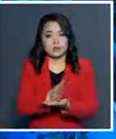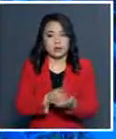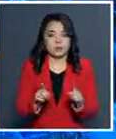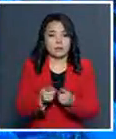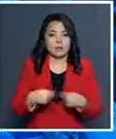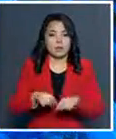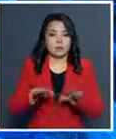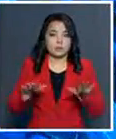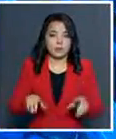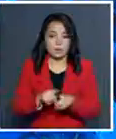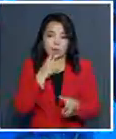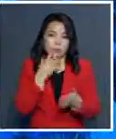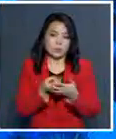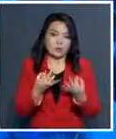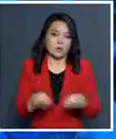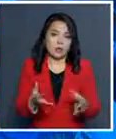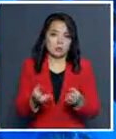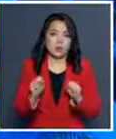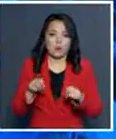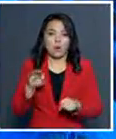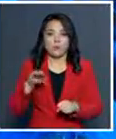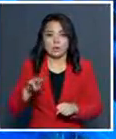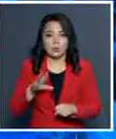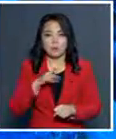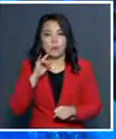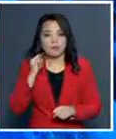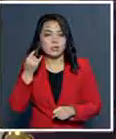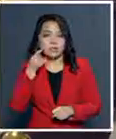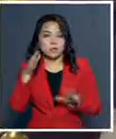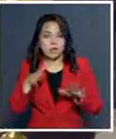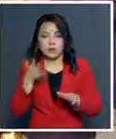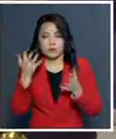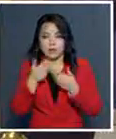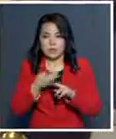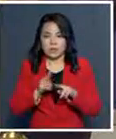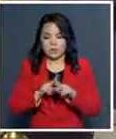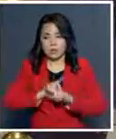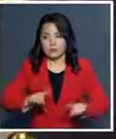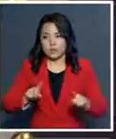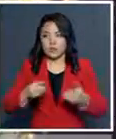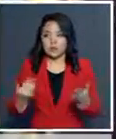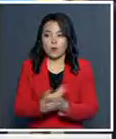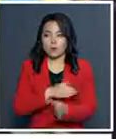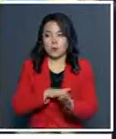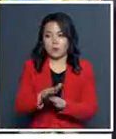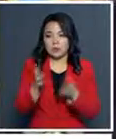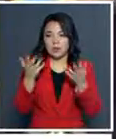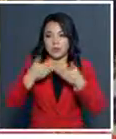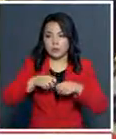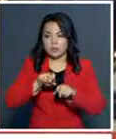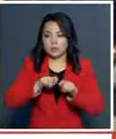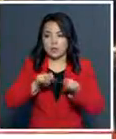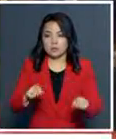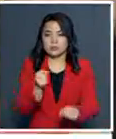мамандарының қатысуынсыз өз бетінше ала алады. Open Павлодар цифрлық қызметтер орталығының жұмысы толық автоматтандырылған. Осы жерде